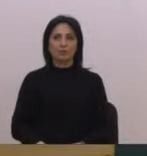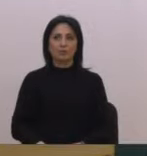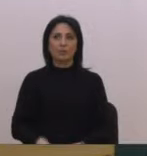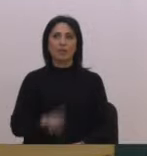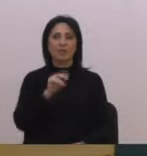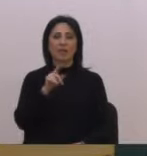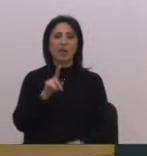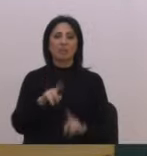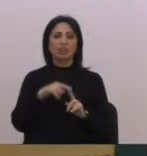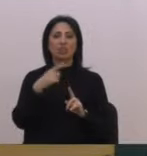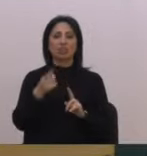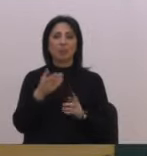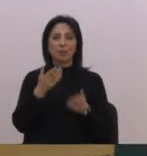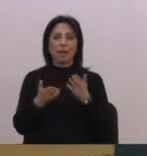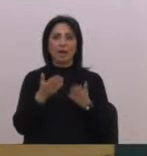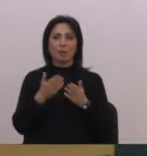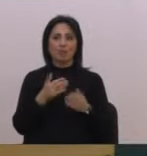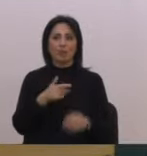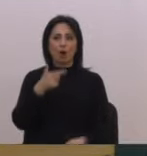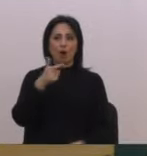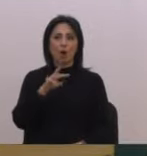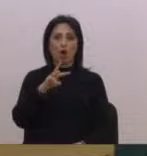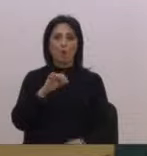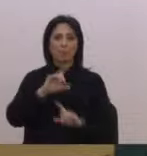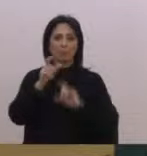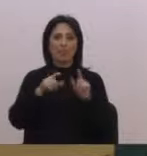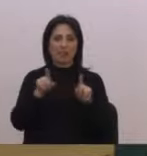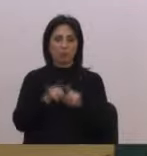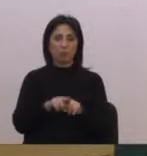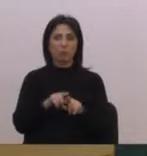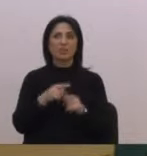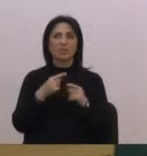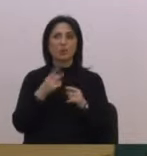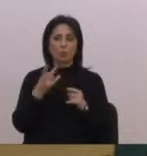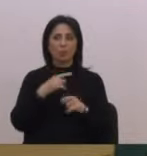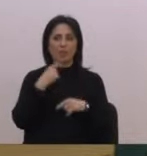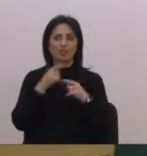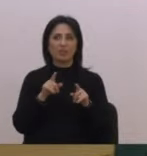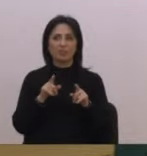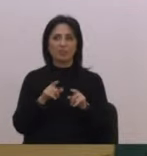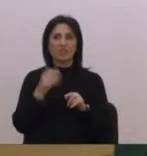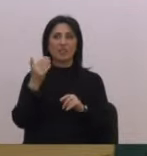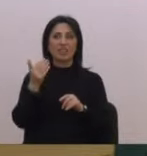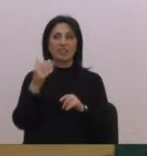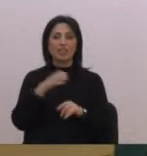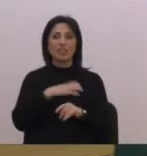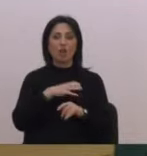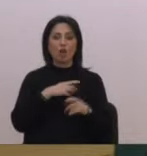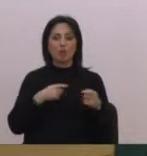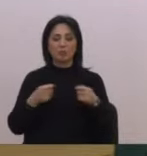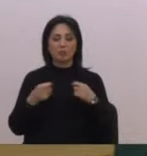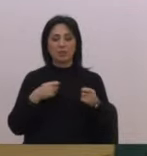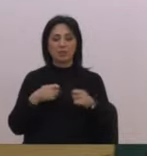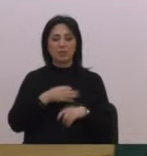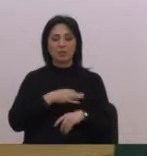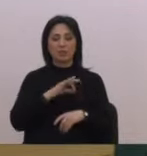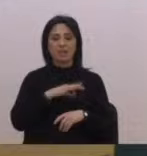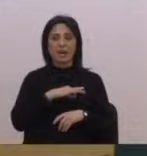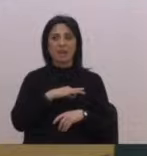Da, mi se mde ca albat, comis în tac, romelit suatașoric unde ai tăi rom, tu când ai conebis martuis sa